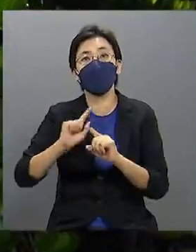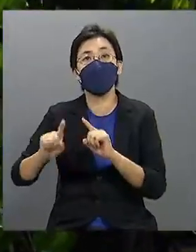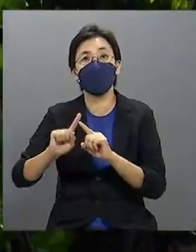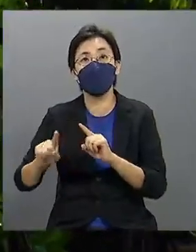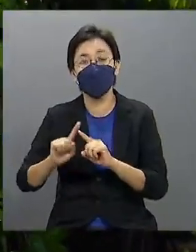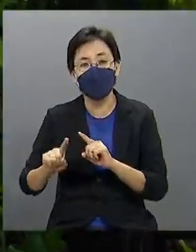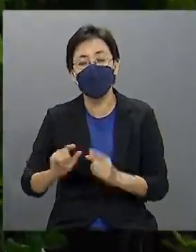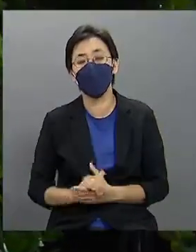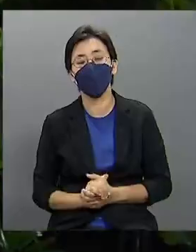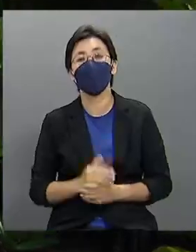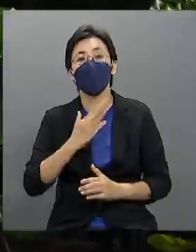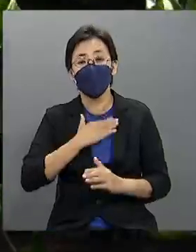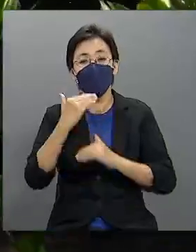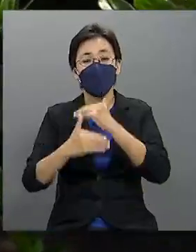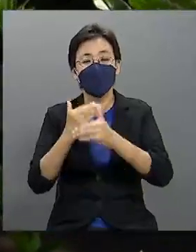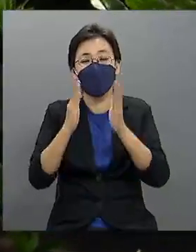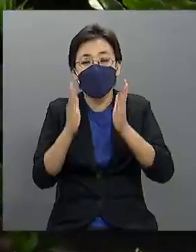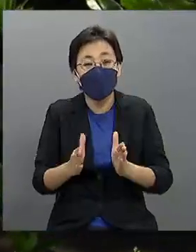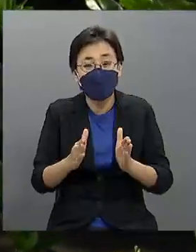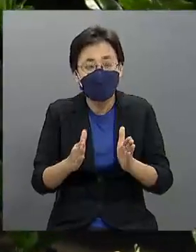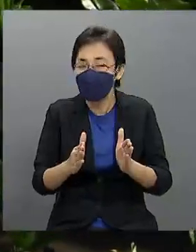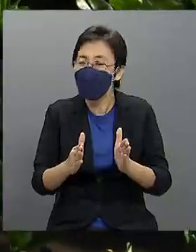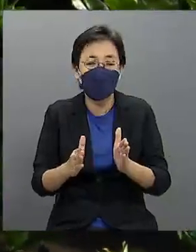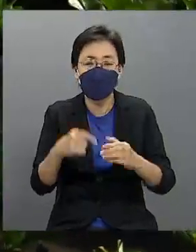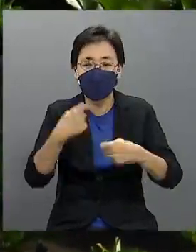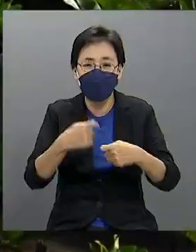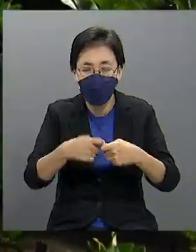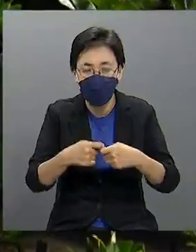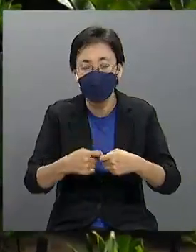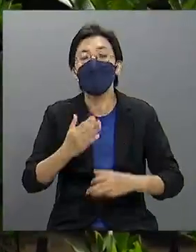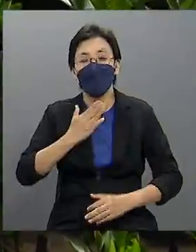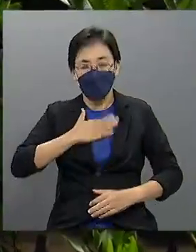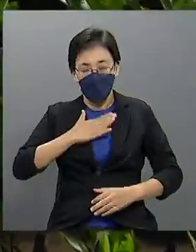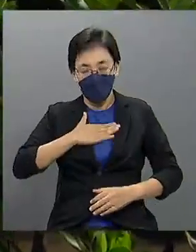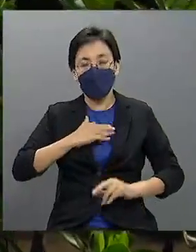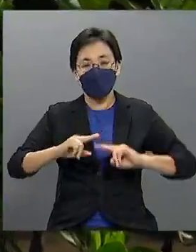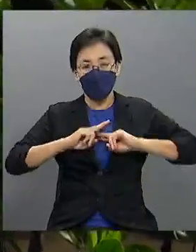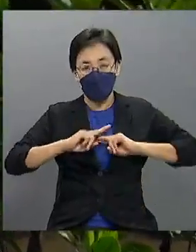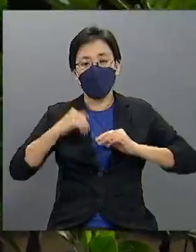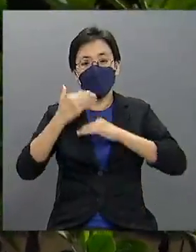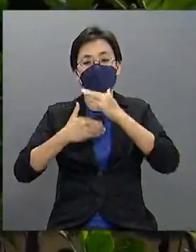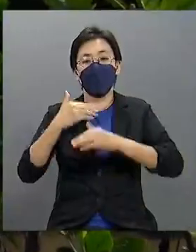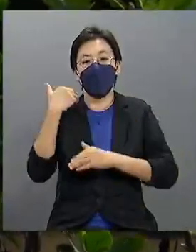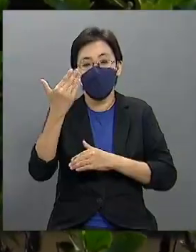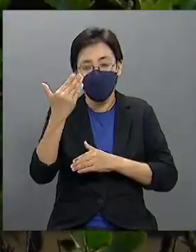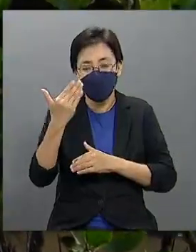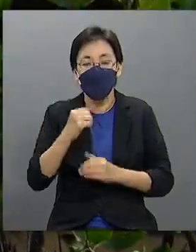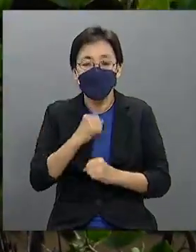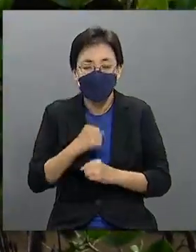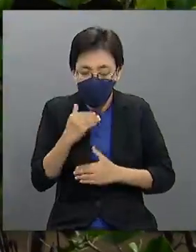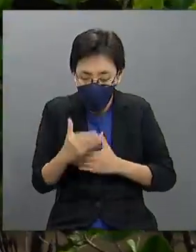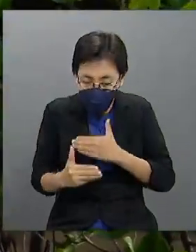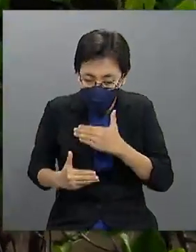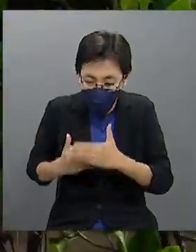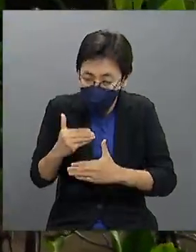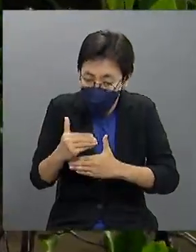เราพัฒนาคนที่เดยวไม่ได้ต้องพัฒนาตัวเองก่อนเมื่อพฒนาตัวเอง แลเดินไป แลวก็คอยชวนคนแล้